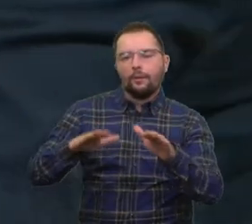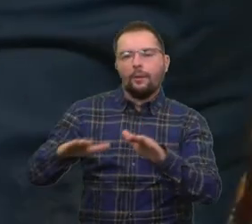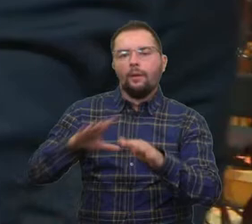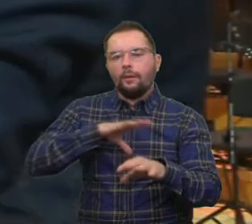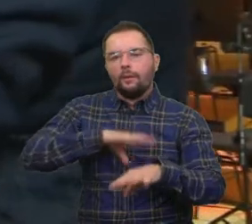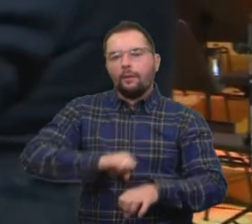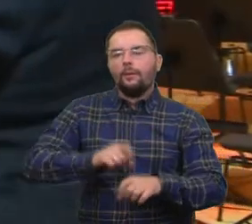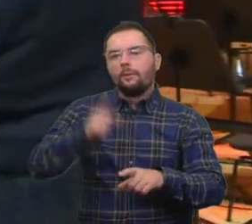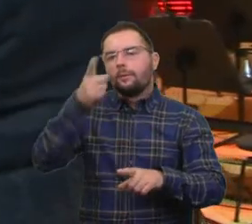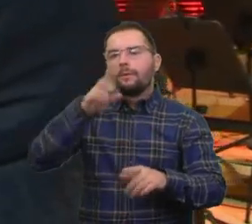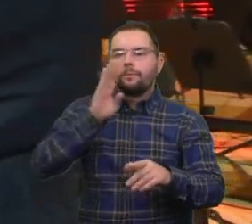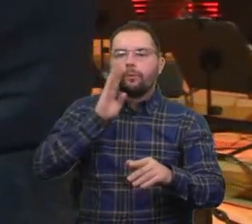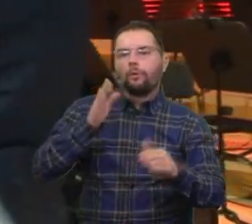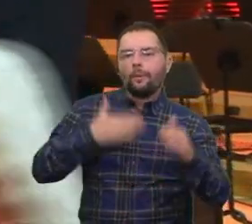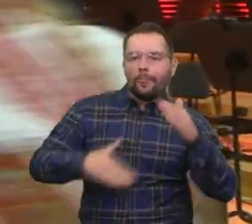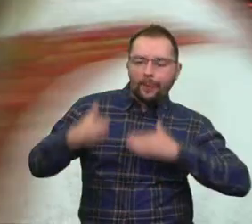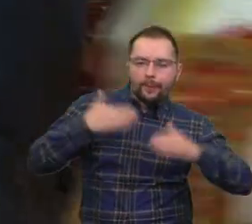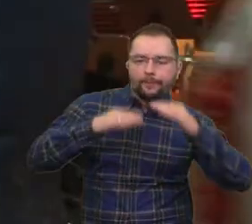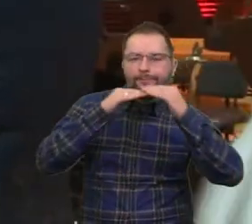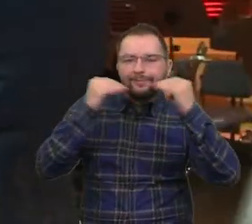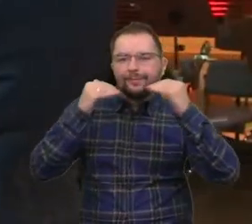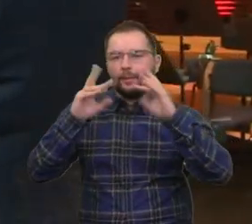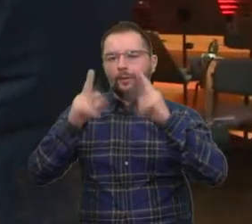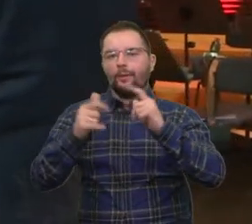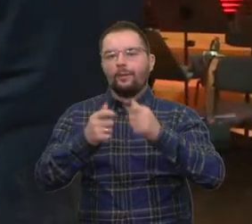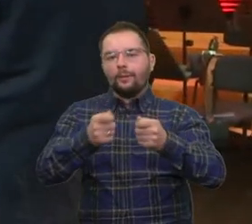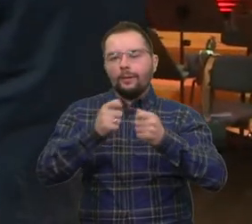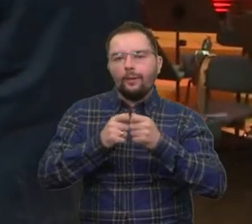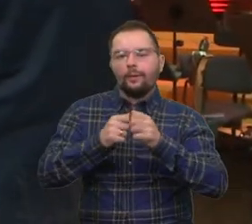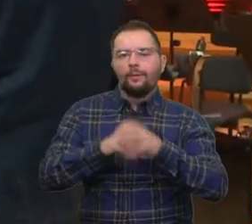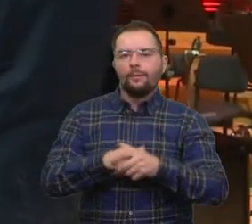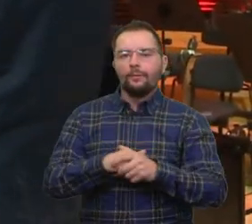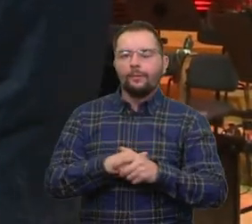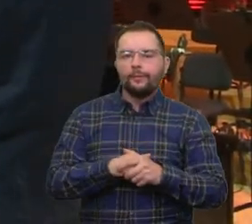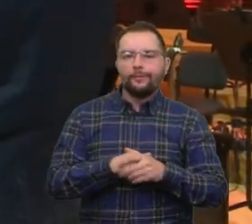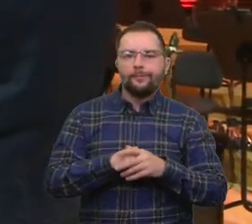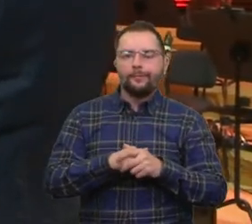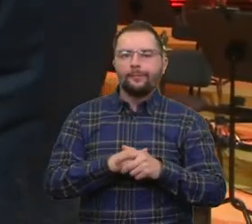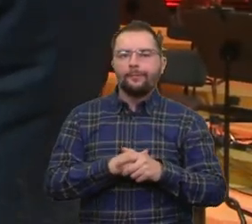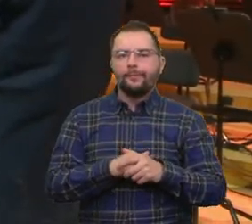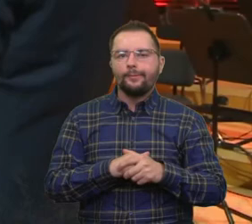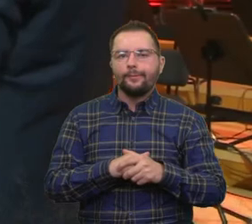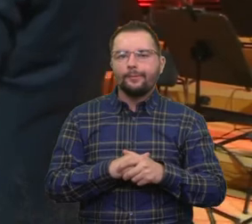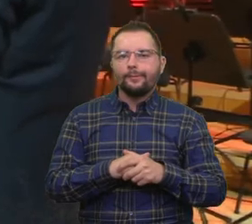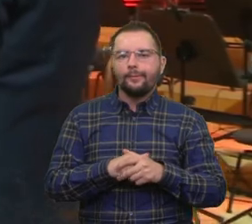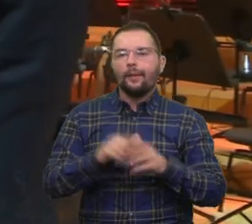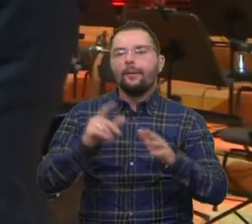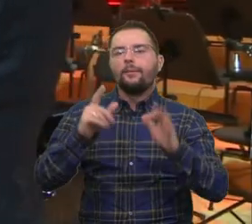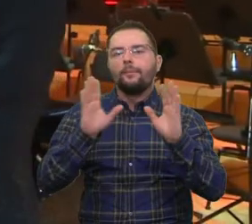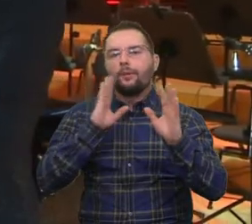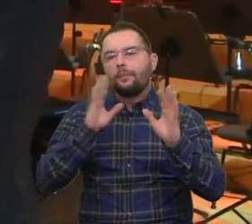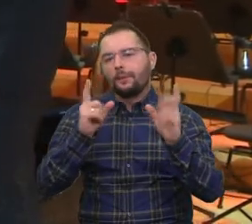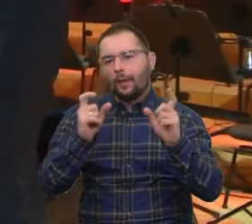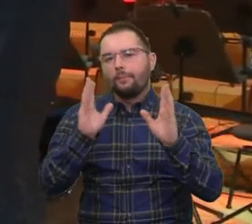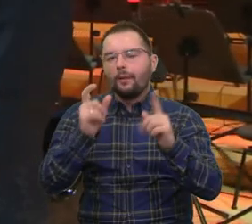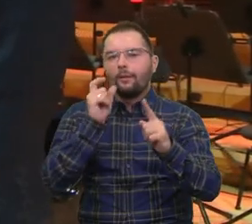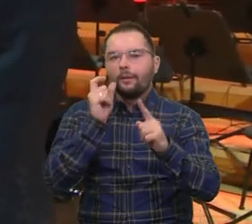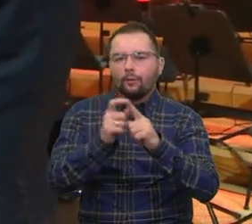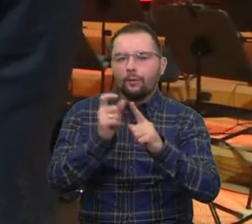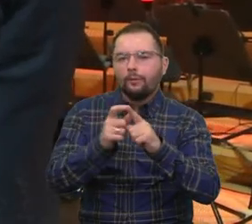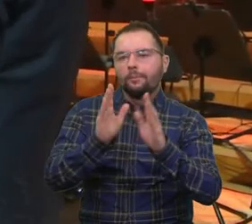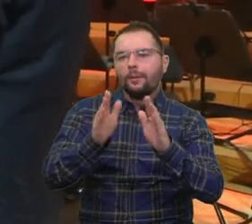Dajmy nacieszyć się tym momentem przekazania tej nagrody, bo to też jest niezwykle istotne, aby te słowa, które paść mają,